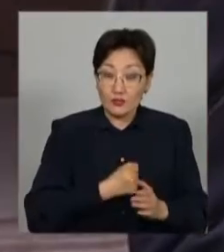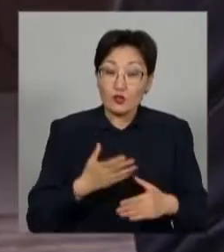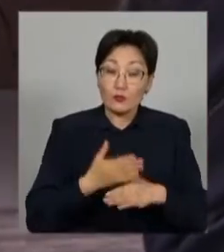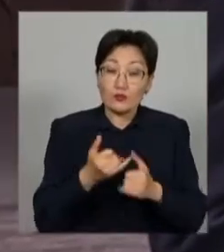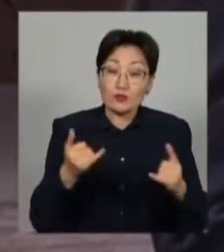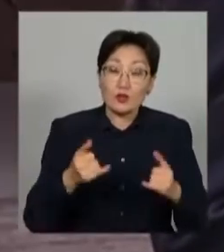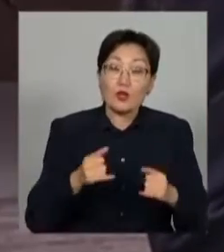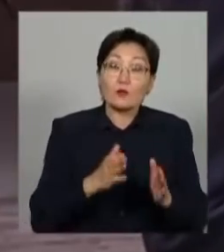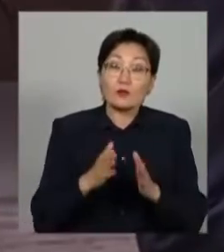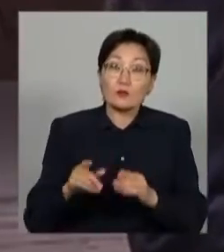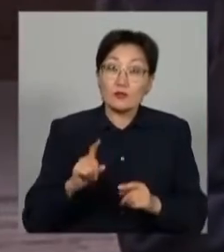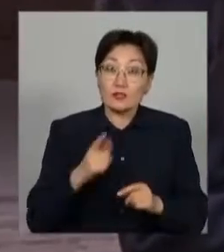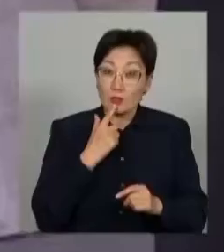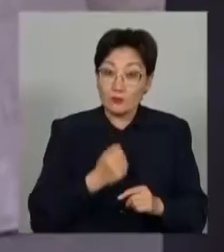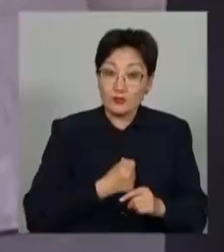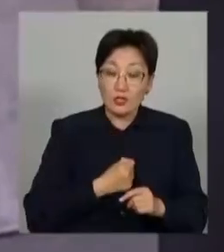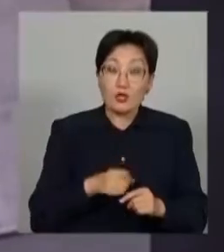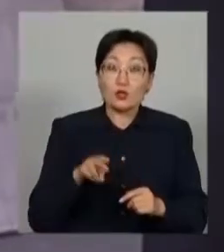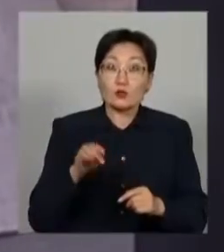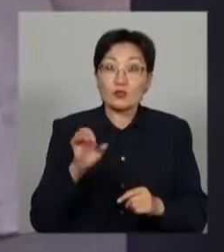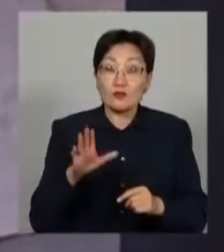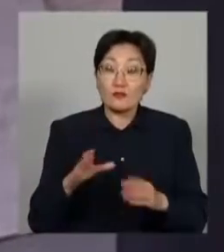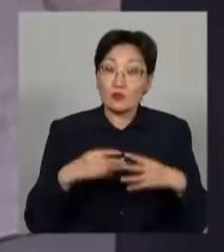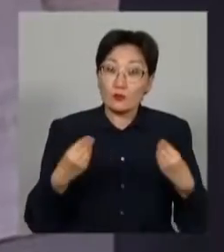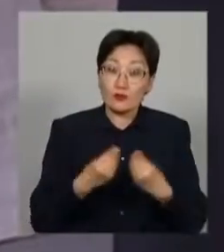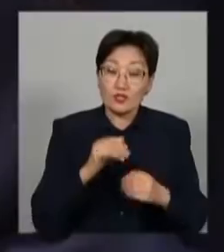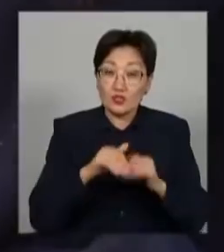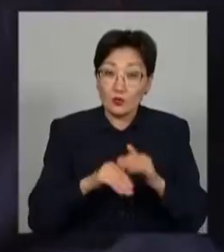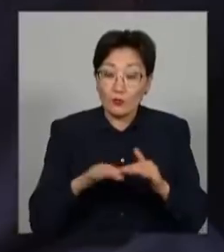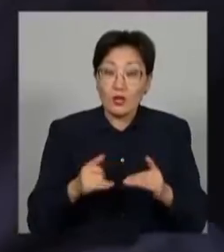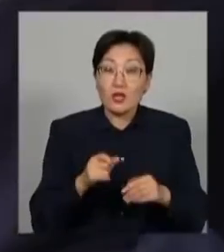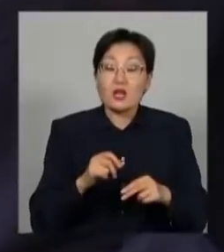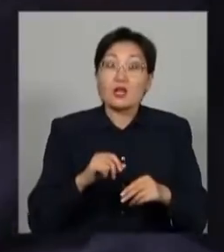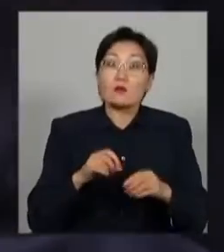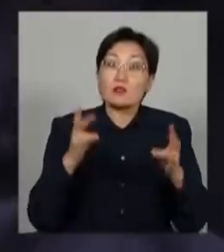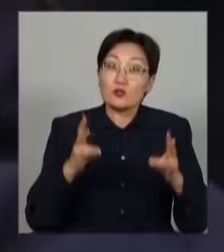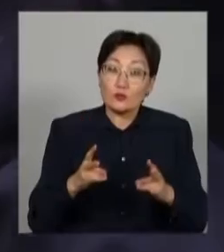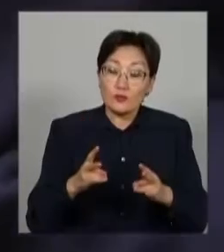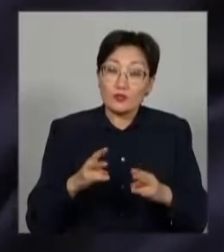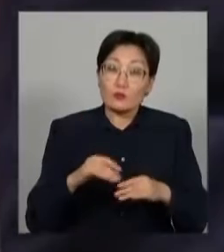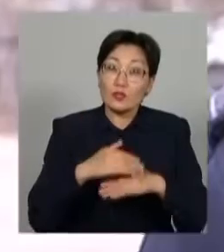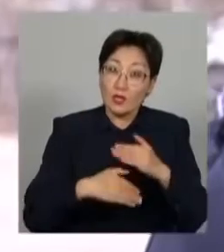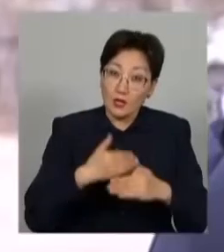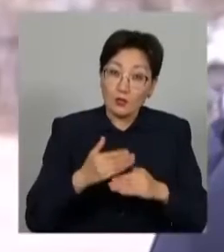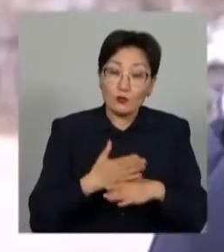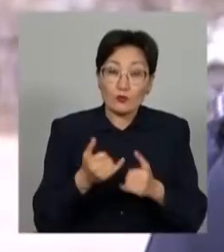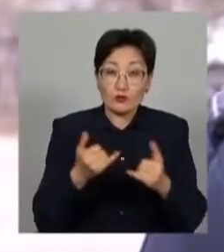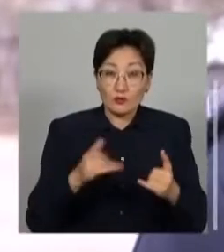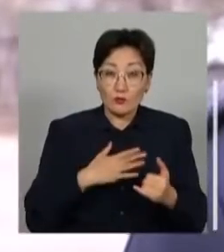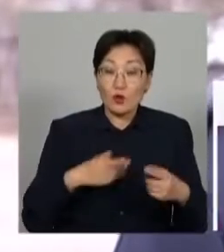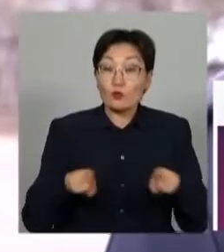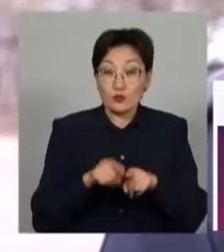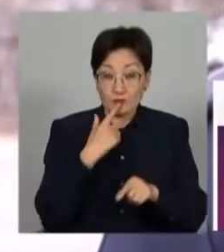Қаладағы тәртіпті күзеткен сарбаздардың айтуынша Тушиевтер әулеті оларды жасырып қана қоймай, жарасын таңып қолдан келген көмегін аямаған. Өзім сияқты